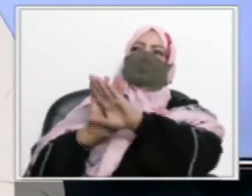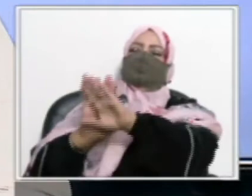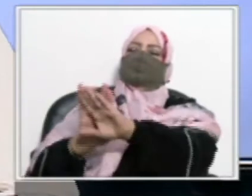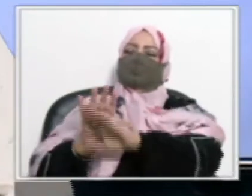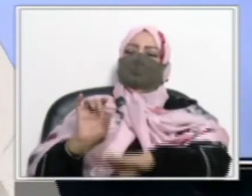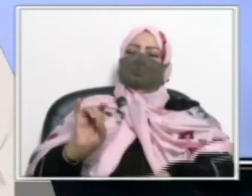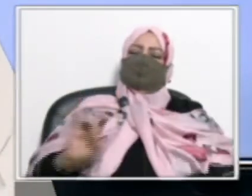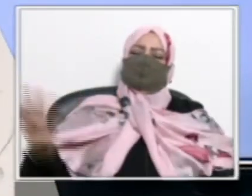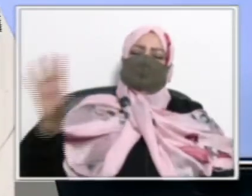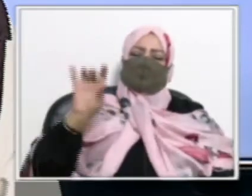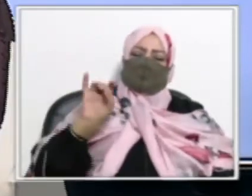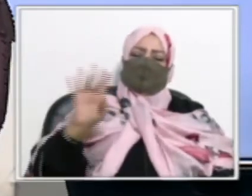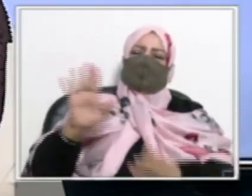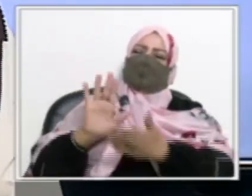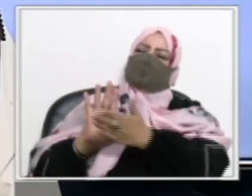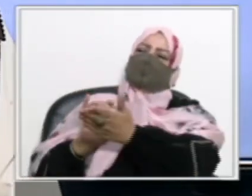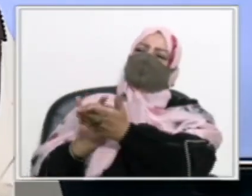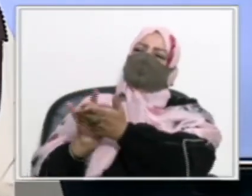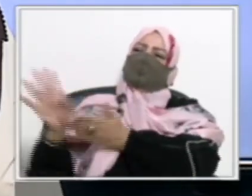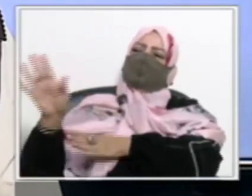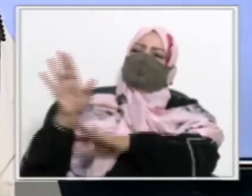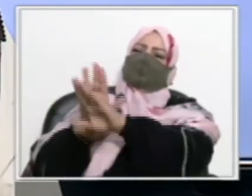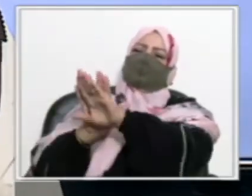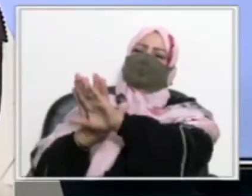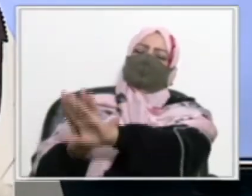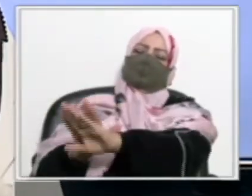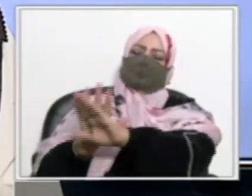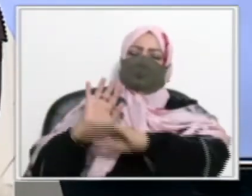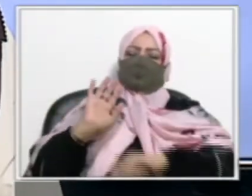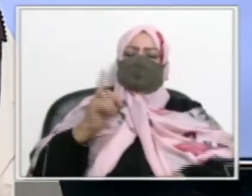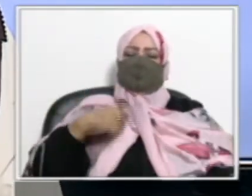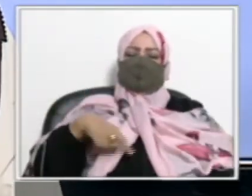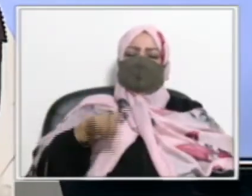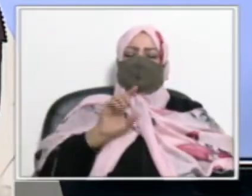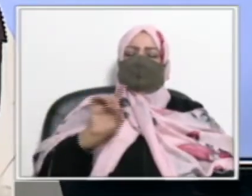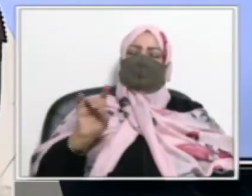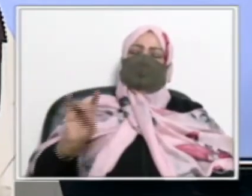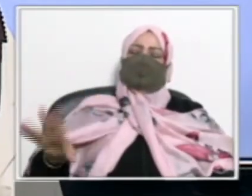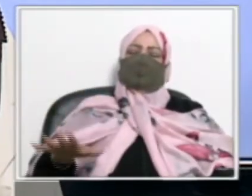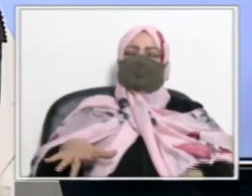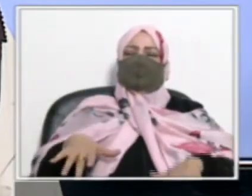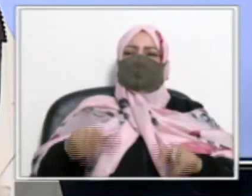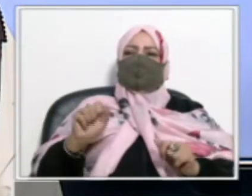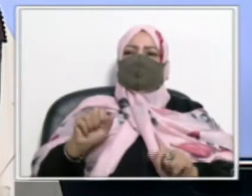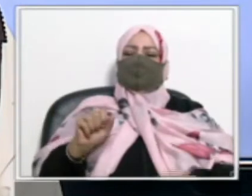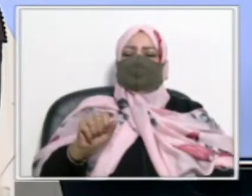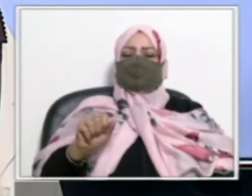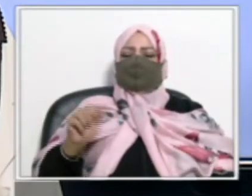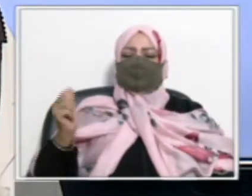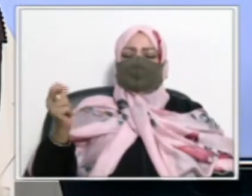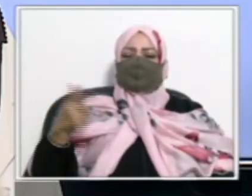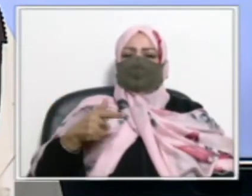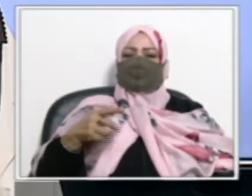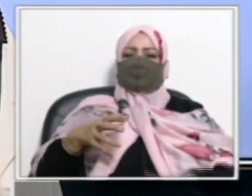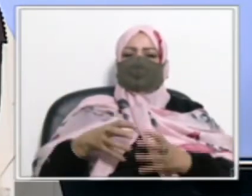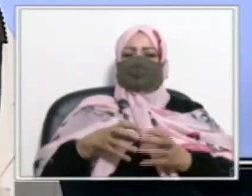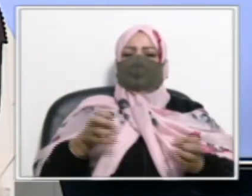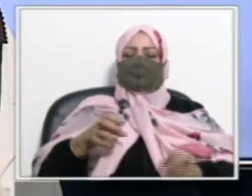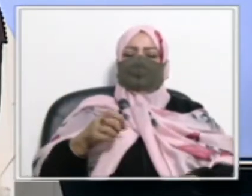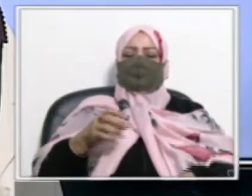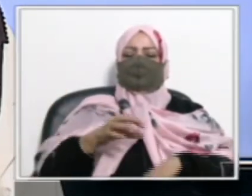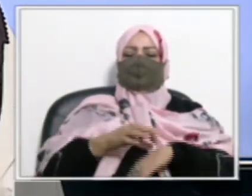ذلك أن الإنسان بعدما يختم صلاته ويشاهد الله عز وجل ويصلي على نبيه عليه